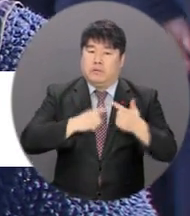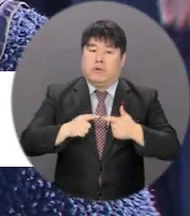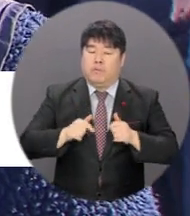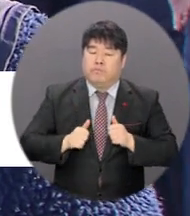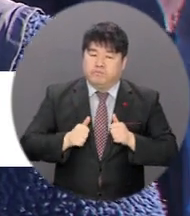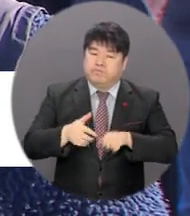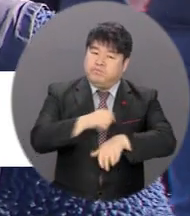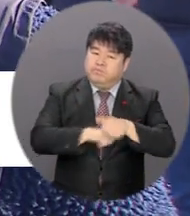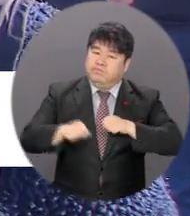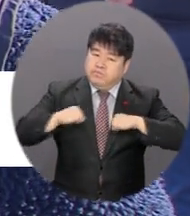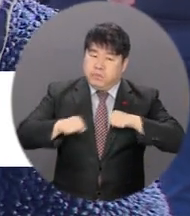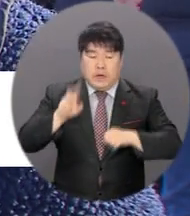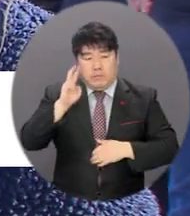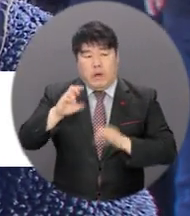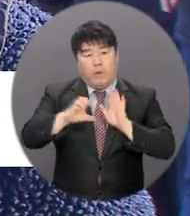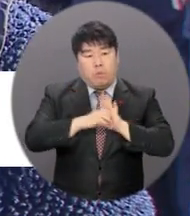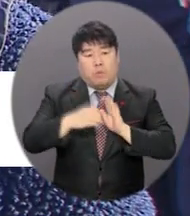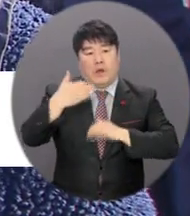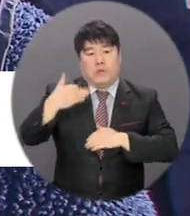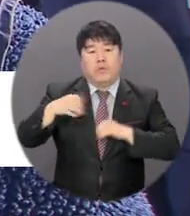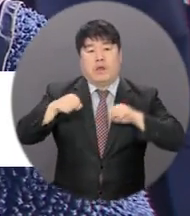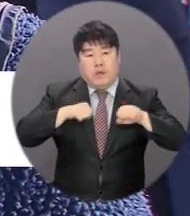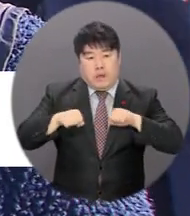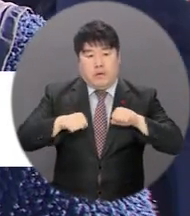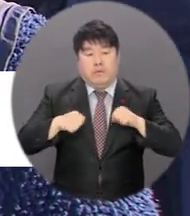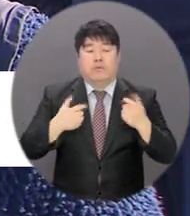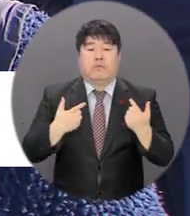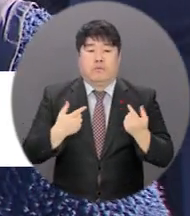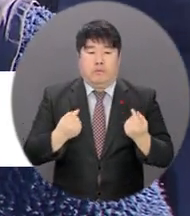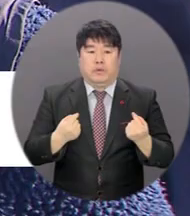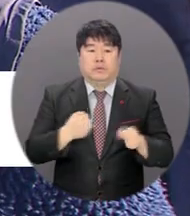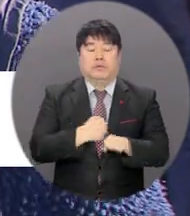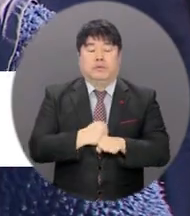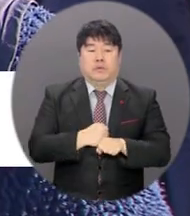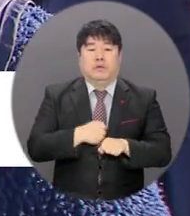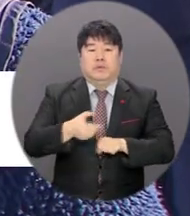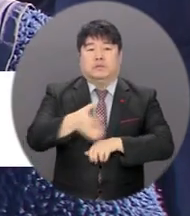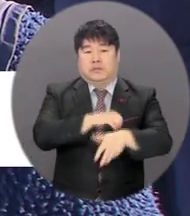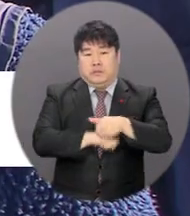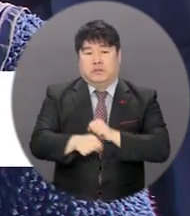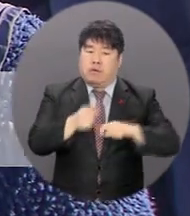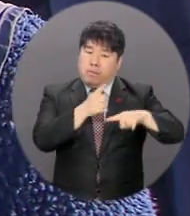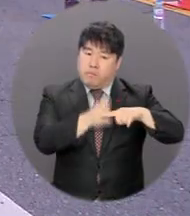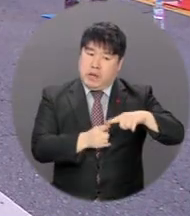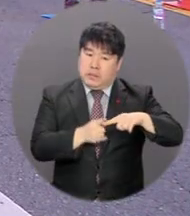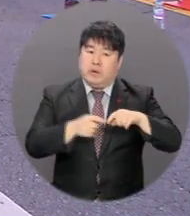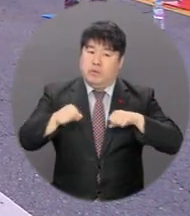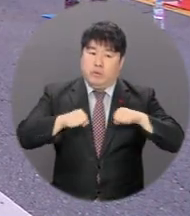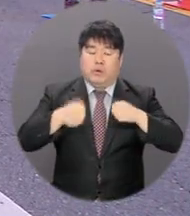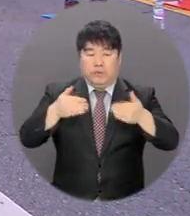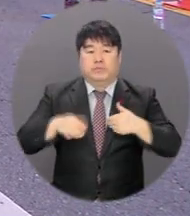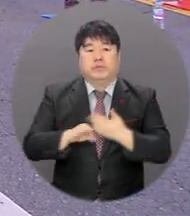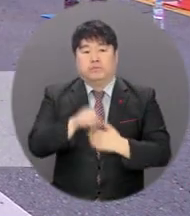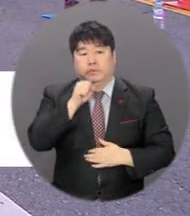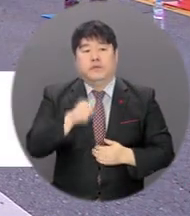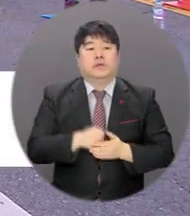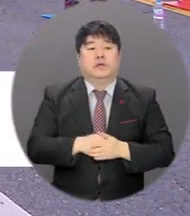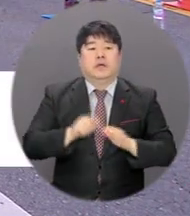합니다. 그리고 코로나 대응하듯이 그 정도로만 적극적으로 반이라도 해주시면. 이에